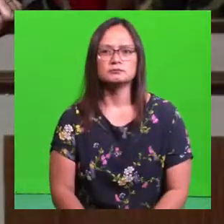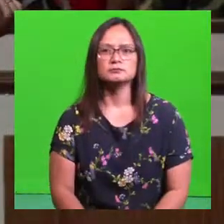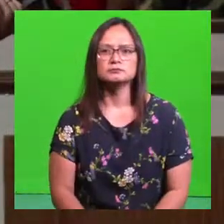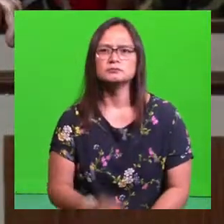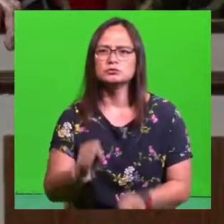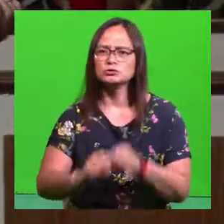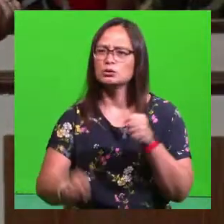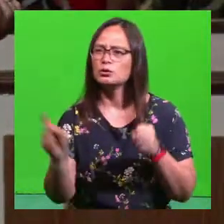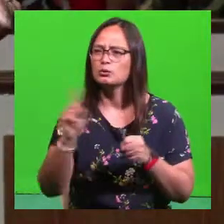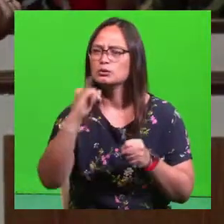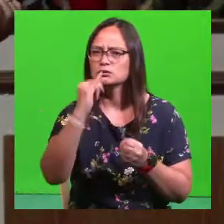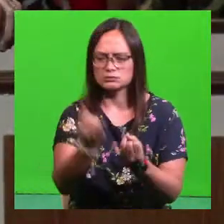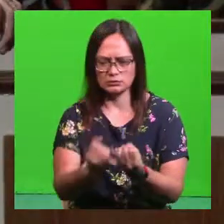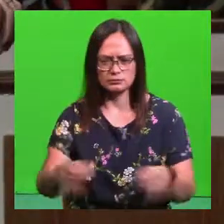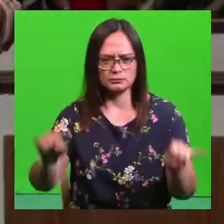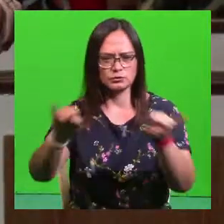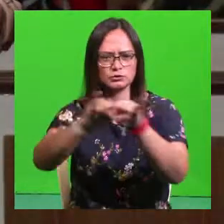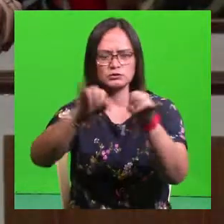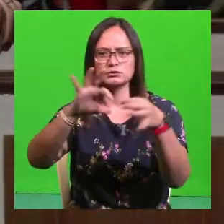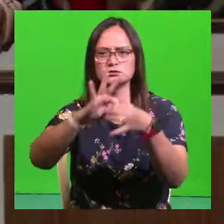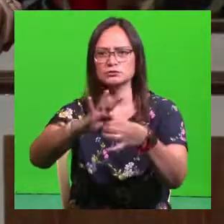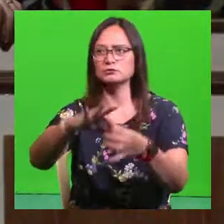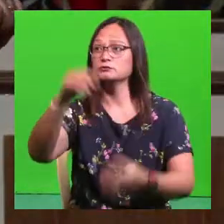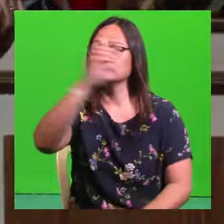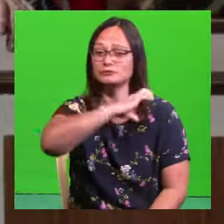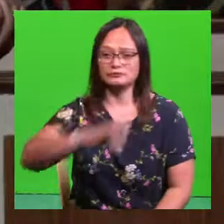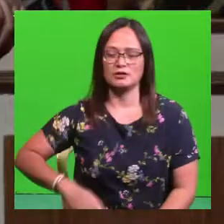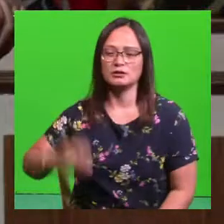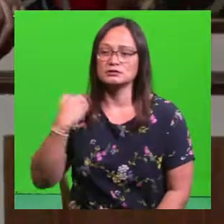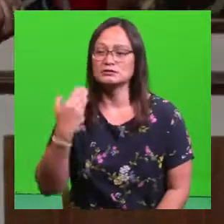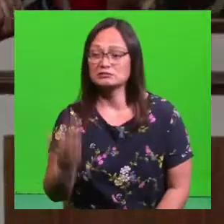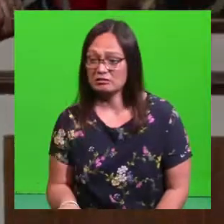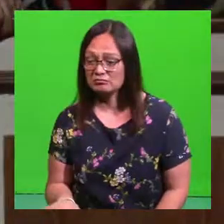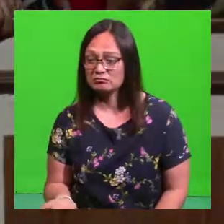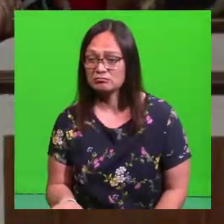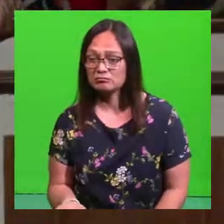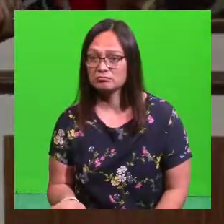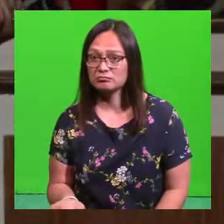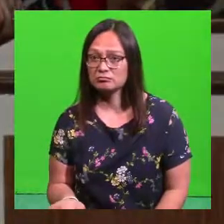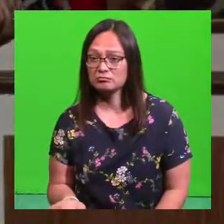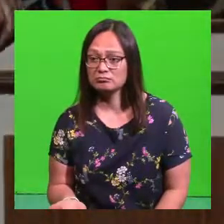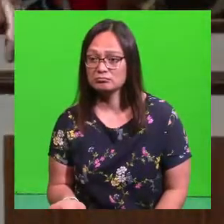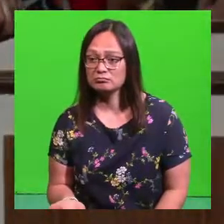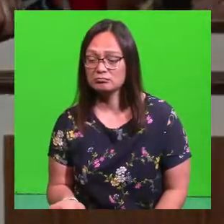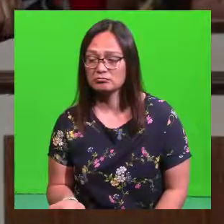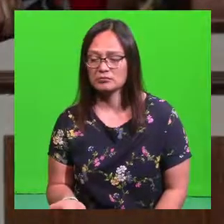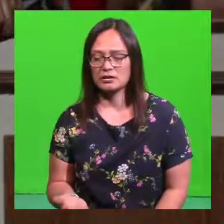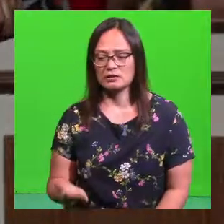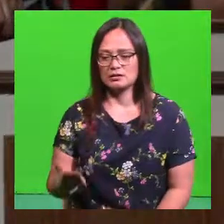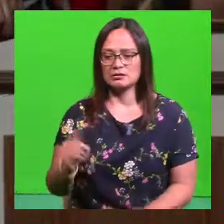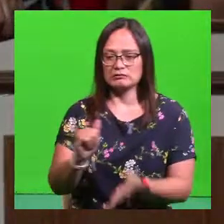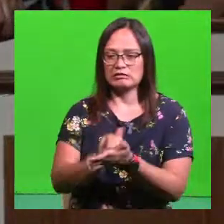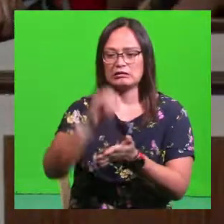Ang halaga po ng kanyang kamatayan ay ang pag-aako ng ating kamatayan.